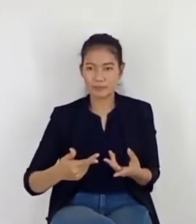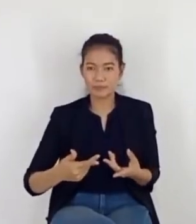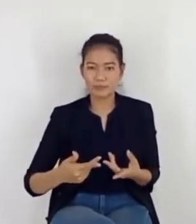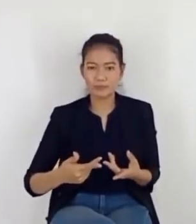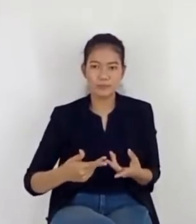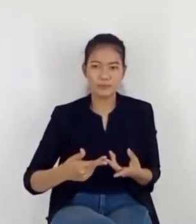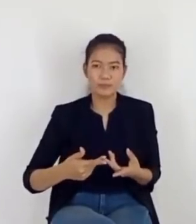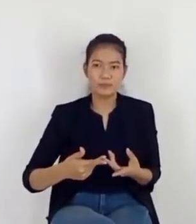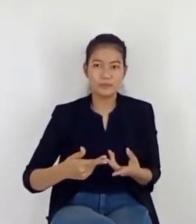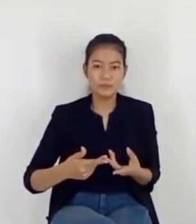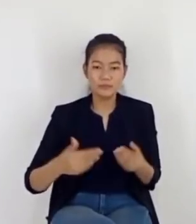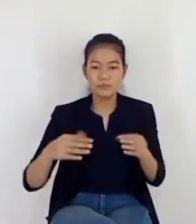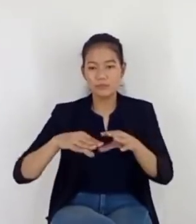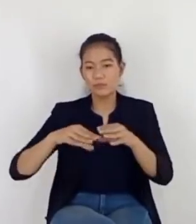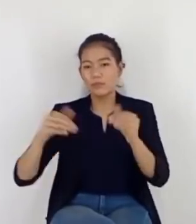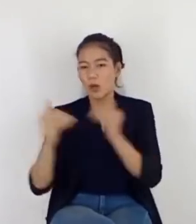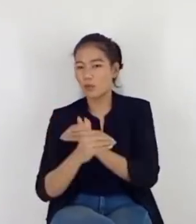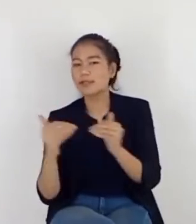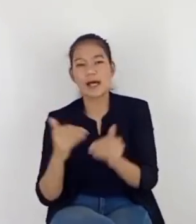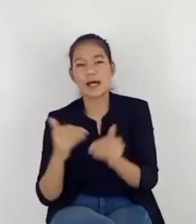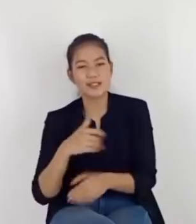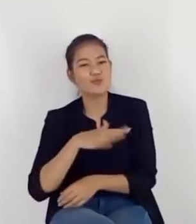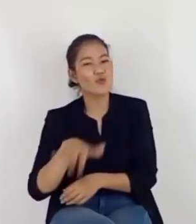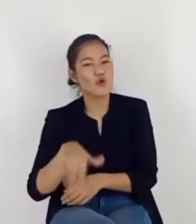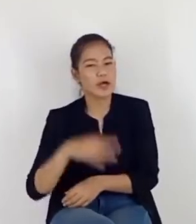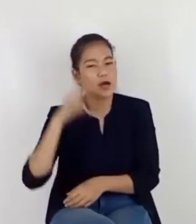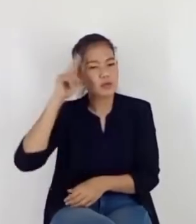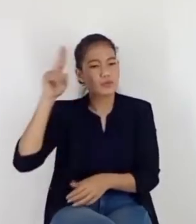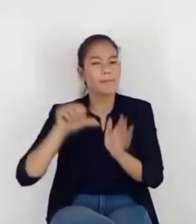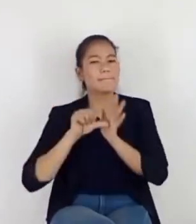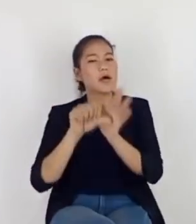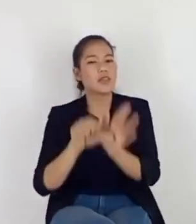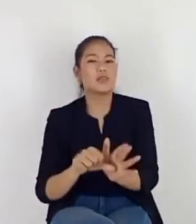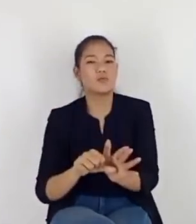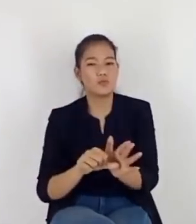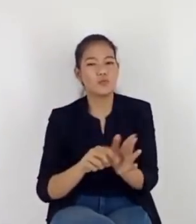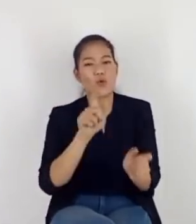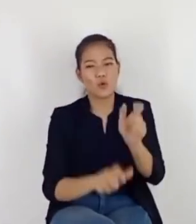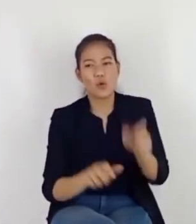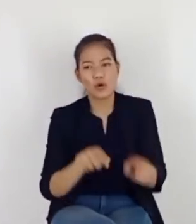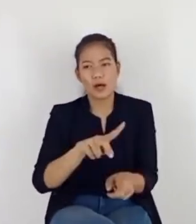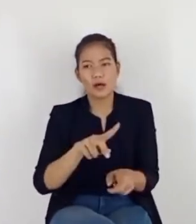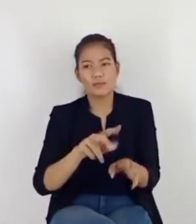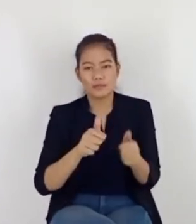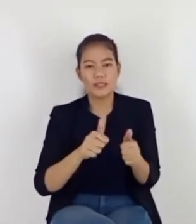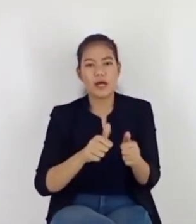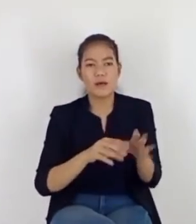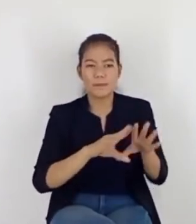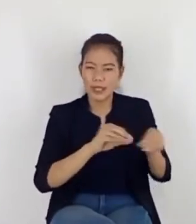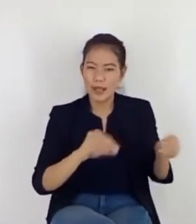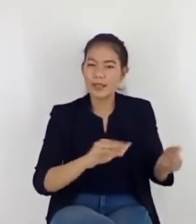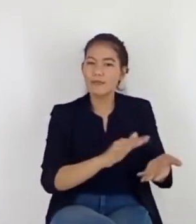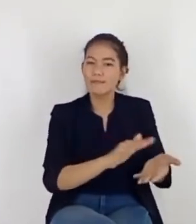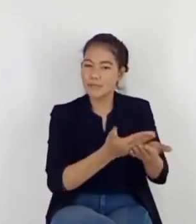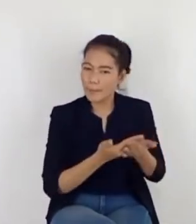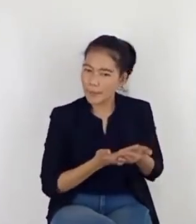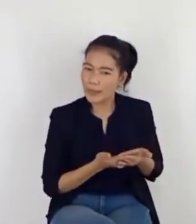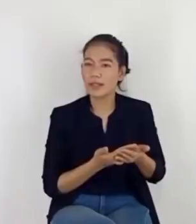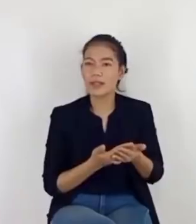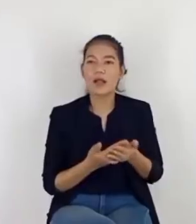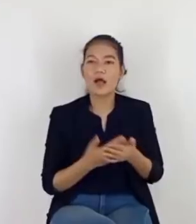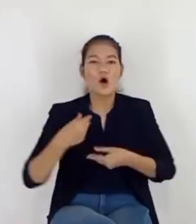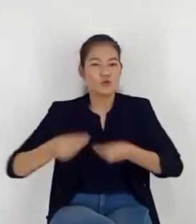bekerja dalam bidang transportasi. Semuanya Tuhan tolong agar mereka juga bisa mendapatkan pekerjaan, bisa